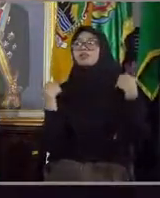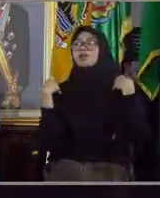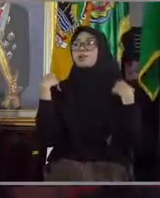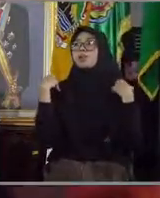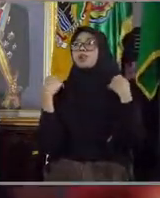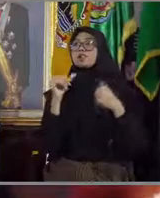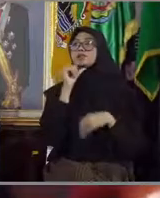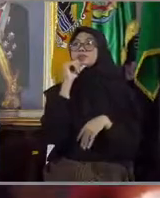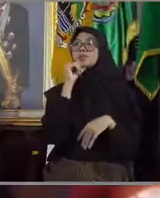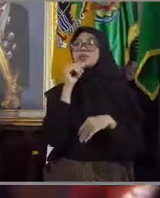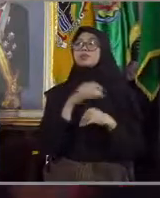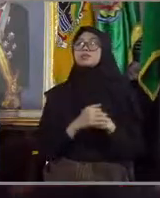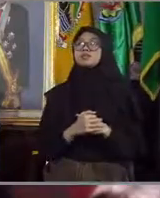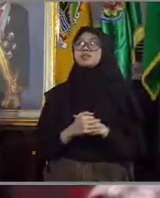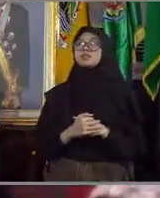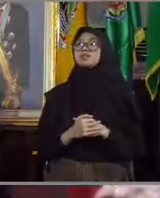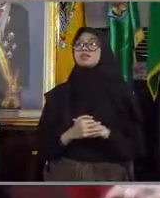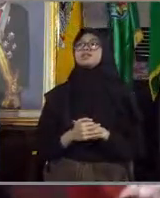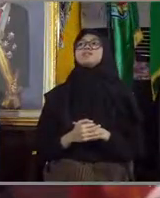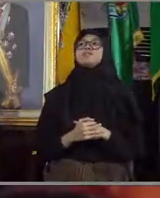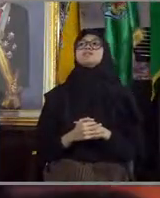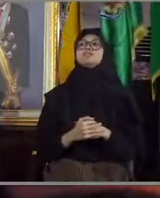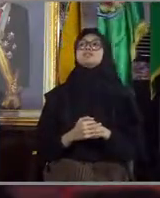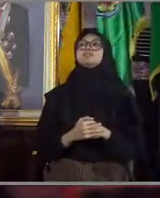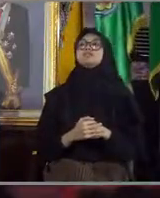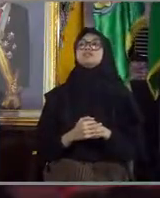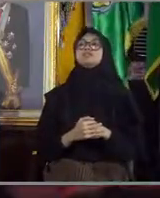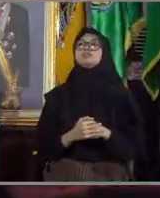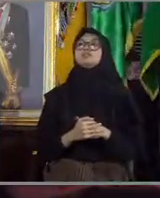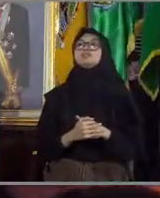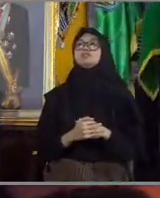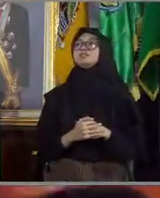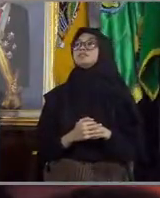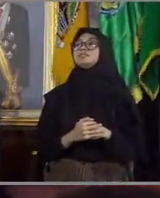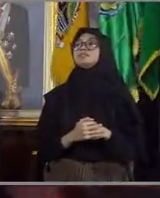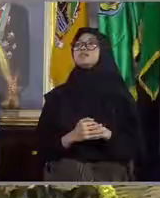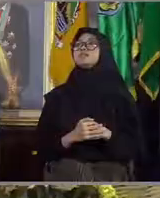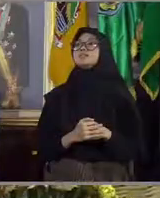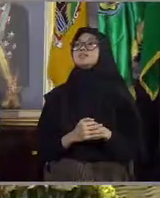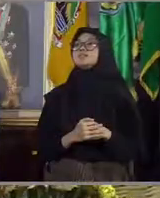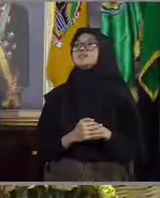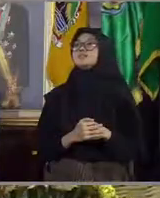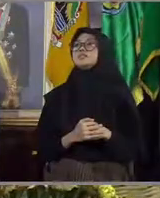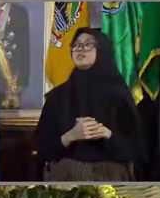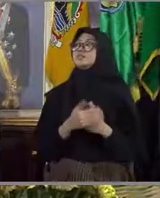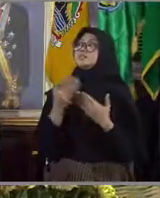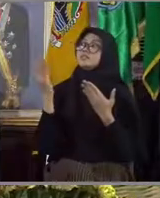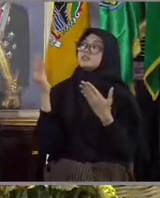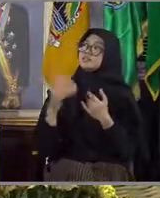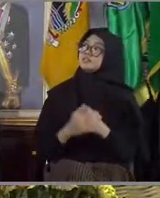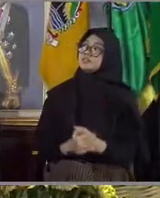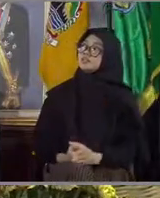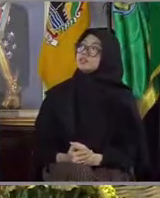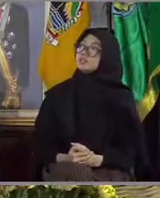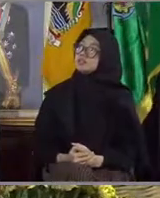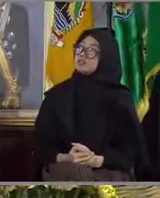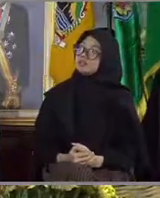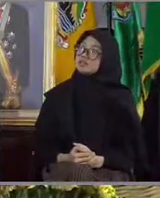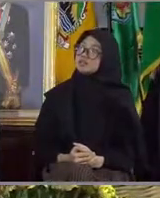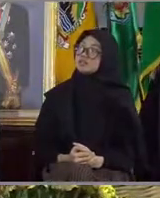Siapa? Sahabat difabel tadi sepertinya sudah disiapkan di sana, ya monggo. Oke, tiga Mbak, dipilih tiga Mbak biar waktunya ini. Ya.